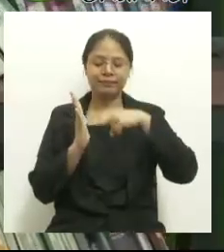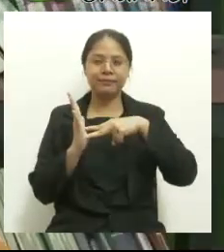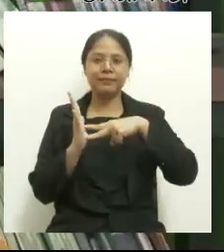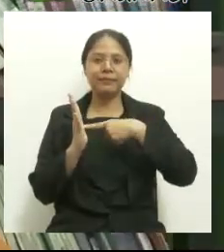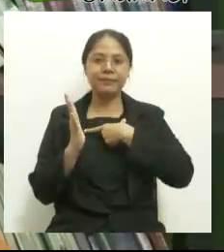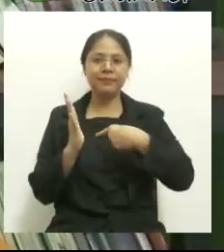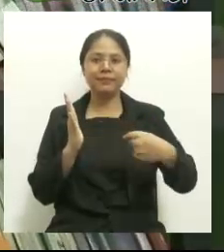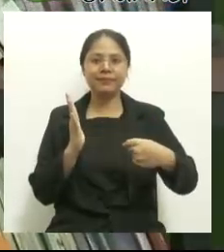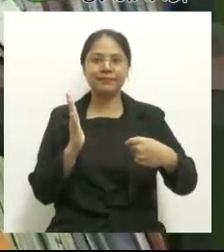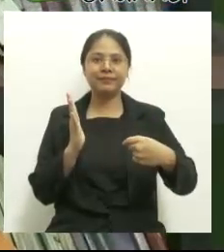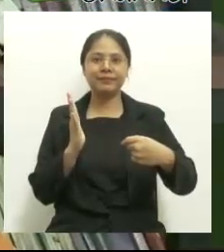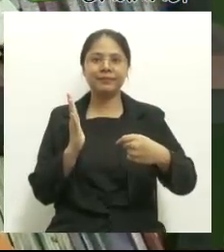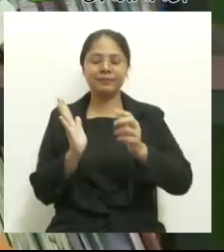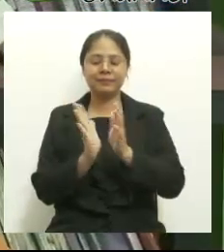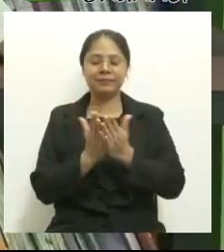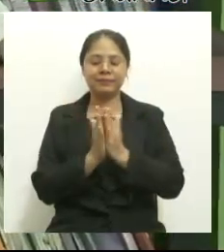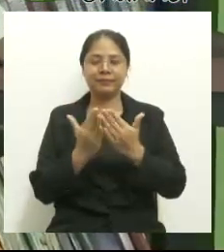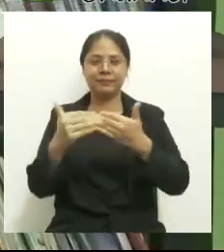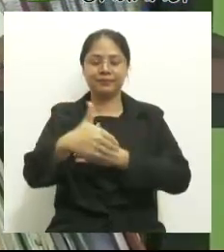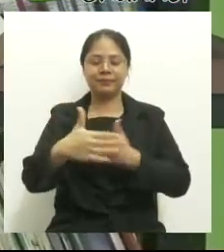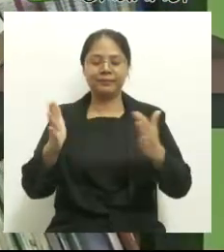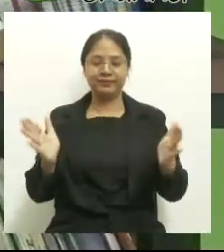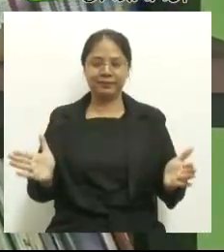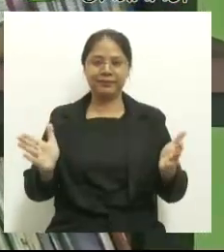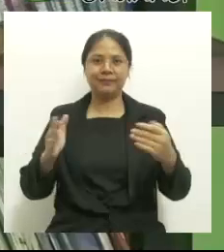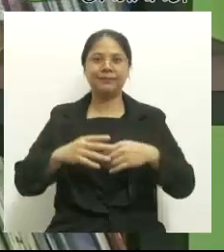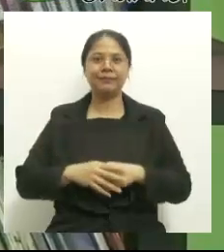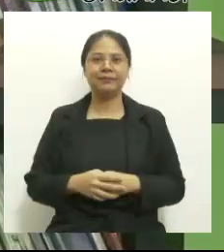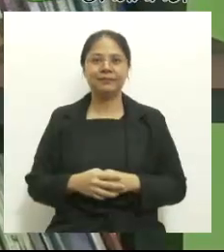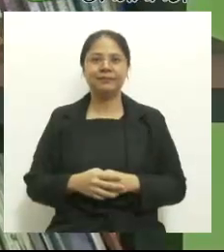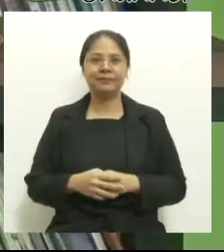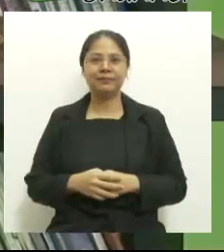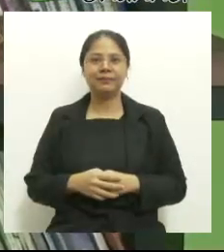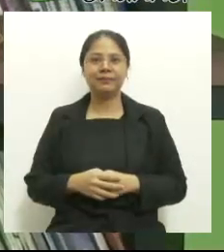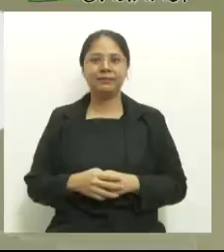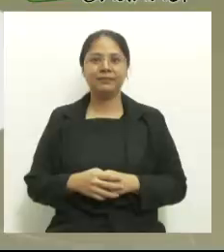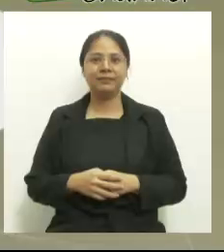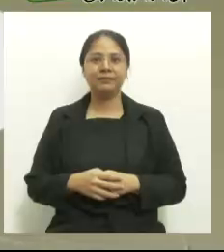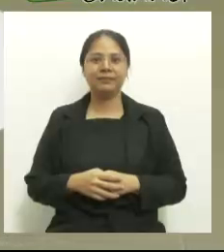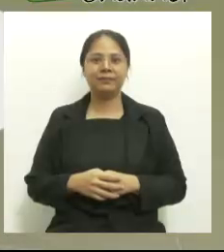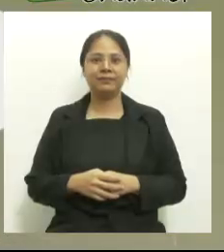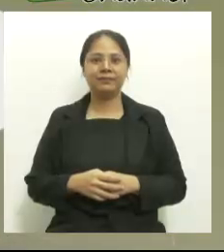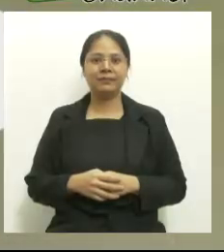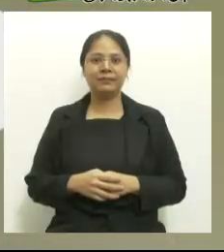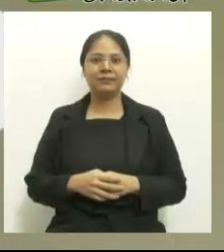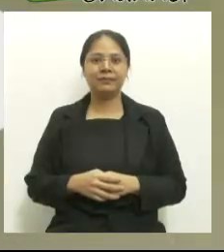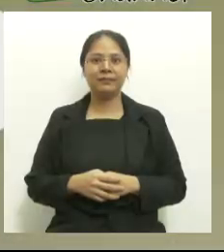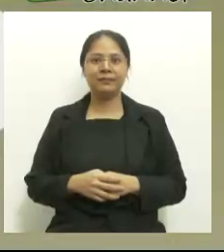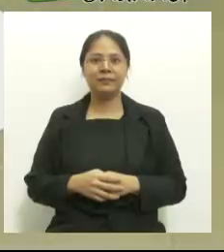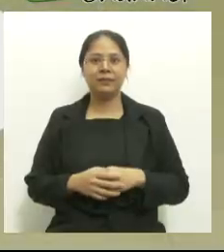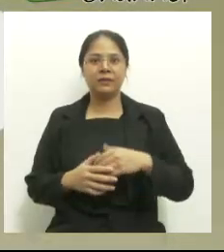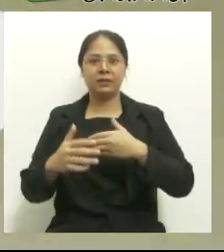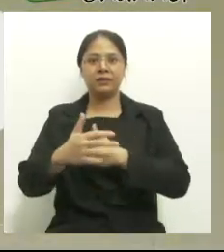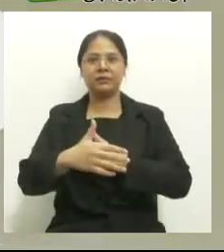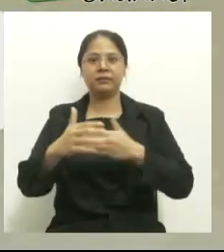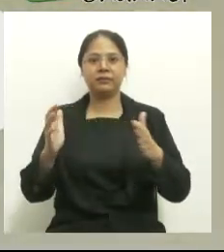งกินนอน Do you like reading? Yes เจ้าศาสนาของเราก็ไม่ธรรมดานะค